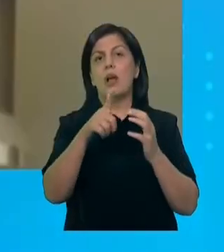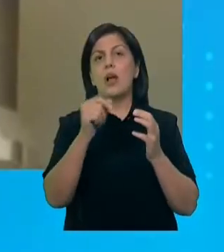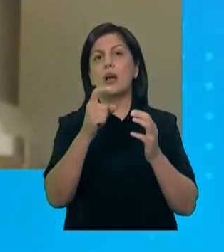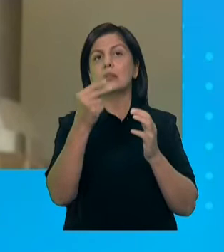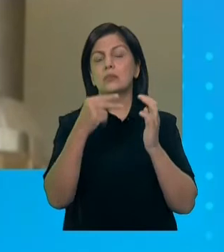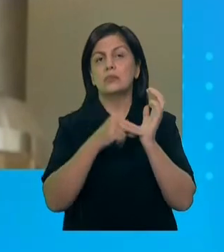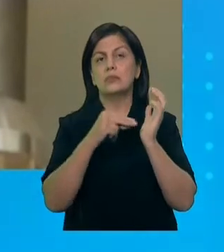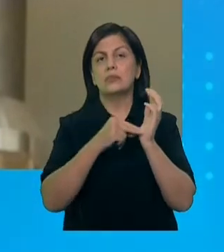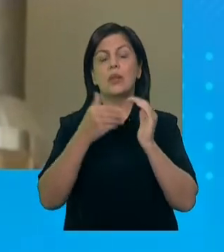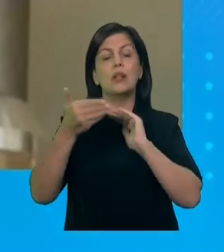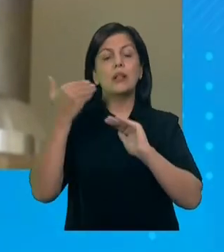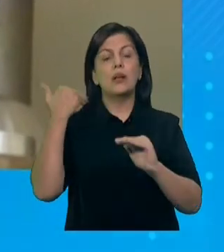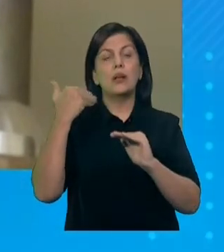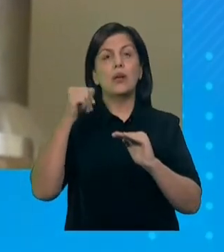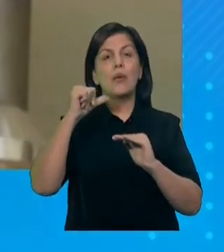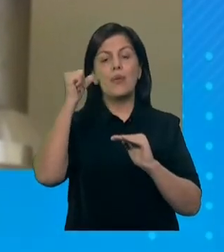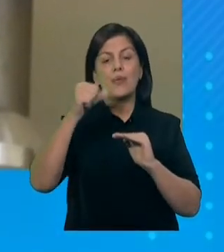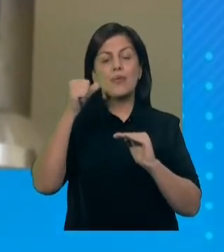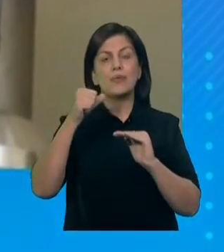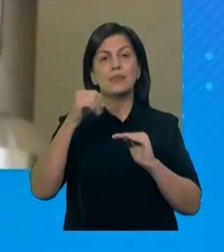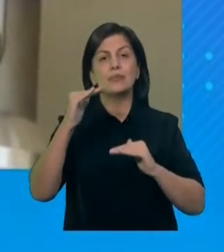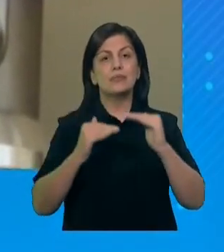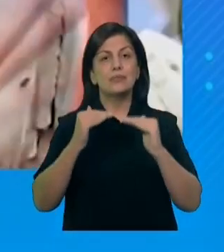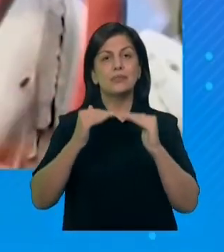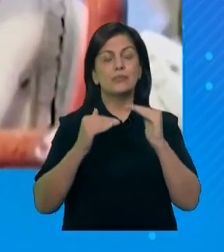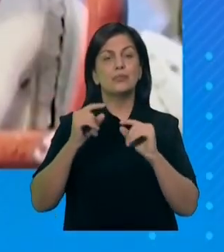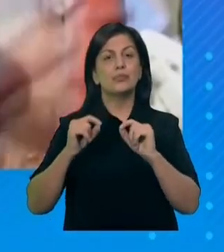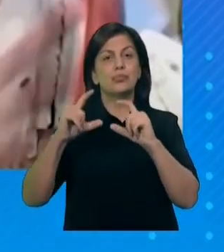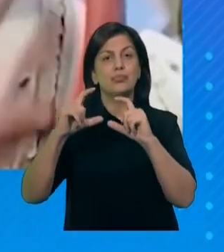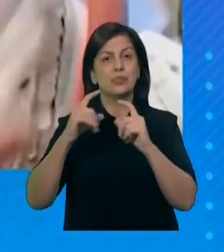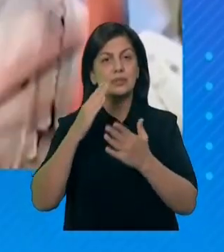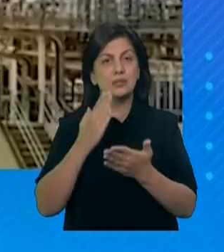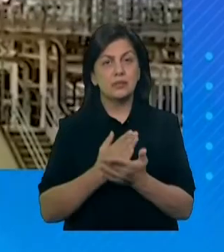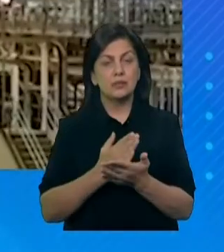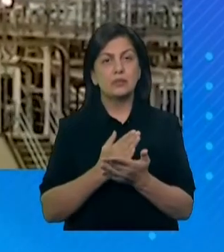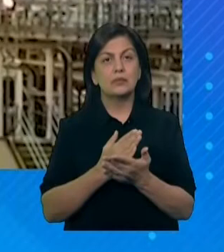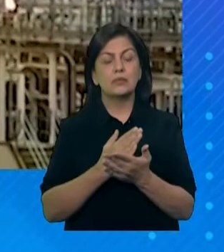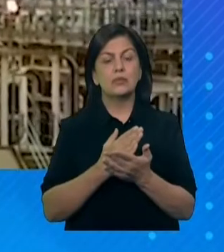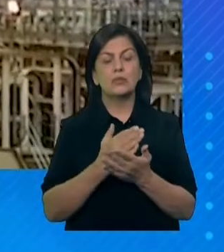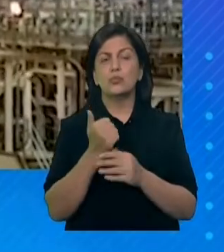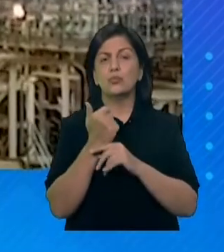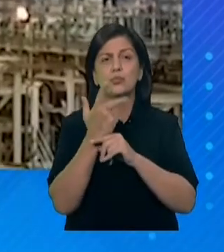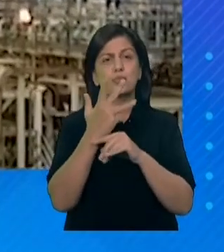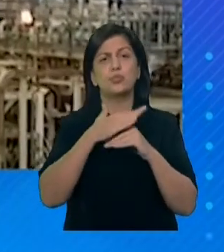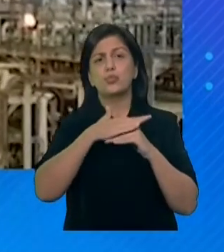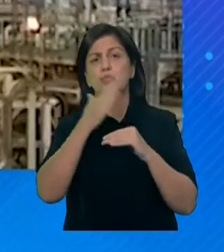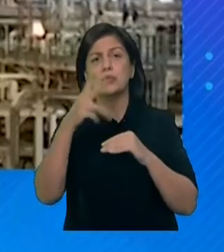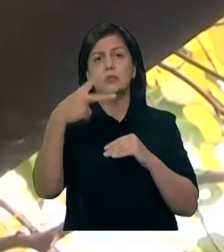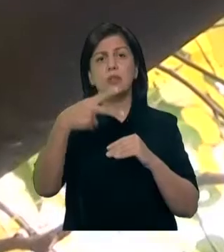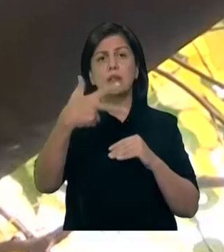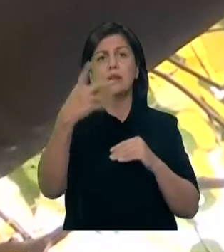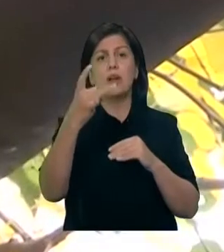əvvəlki ilin, ötən ilin müvafiq dövrü ilə müqayisədə 10 dəfələrlə qalxıb, 20-30 dəfə